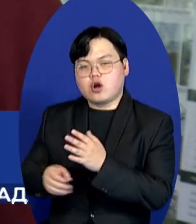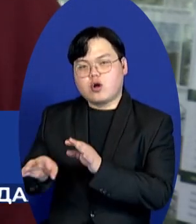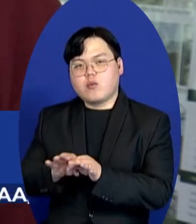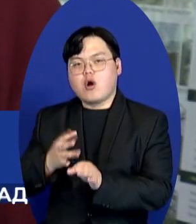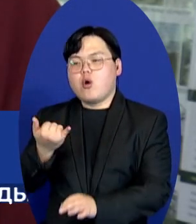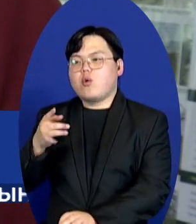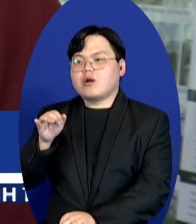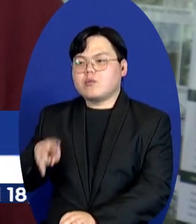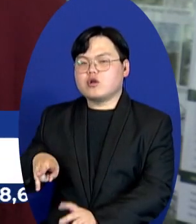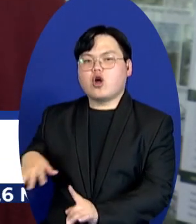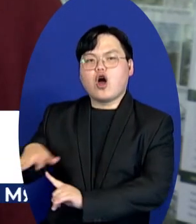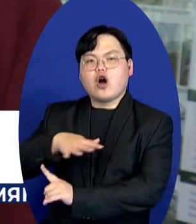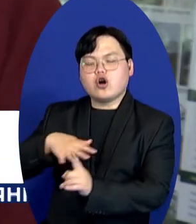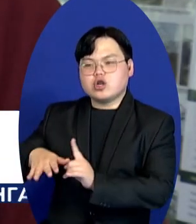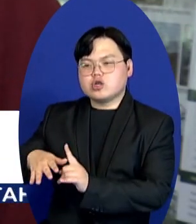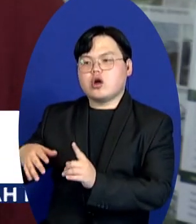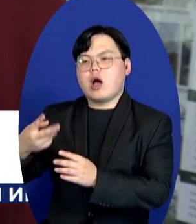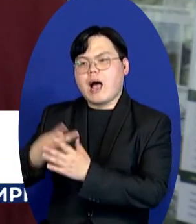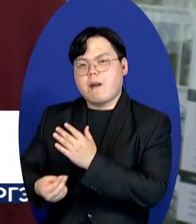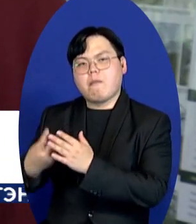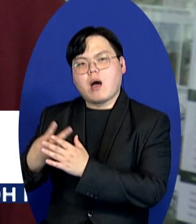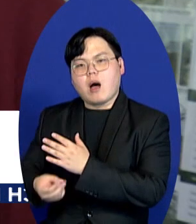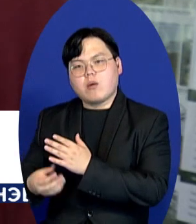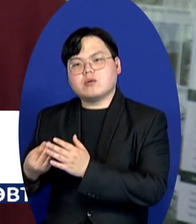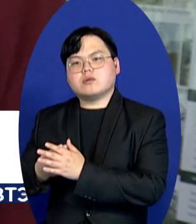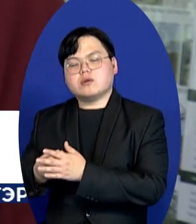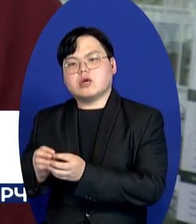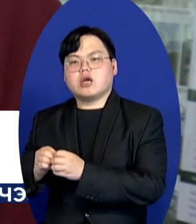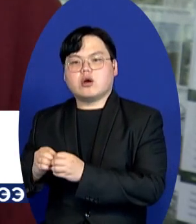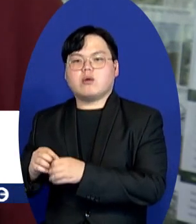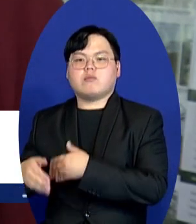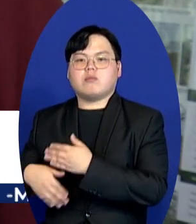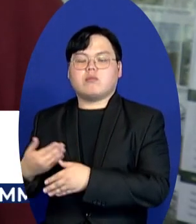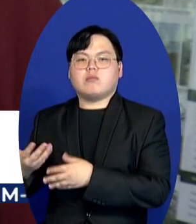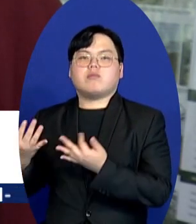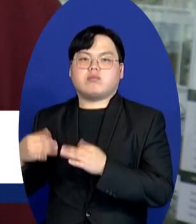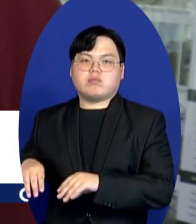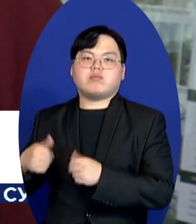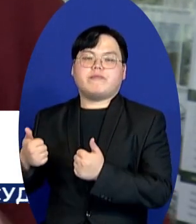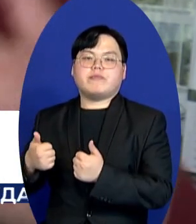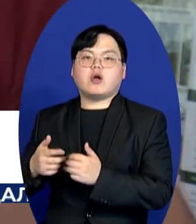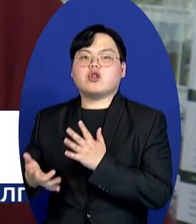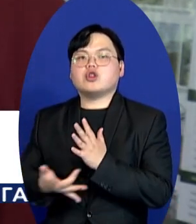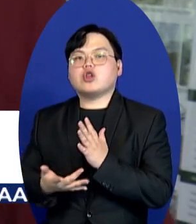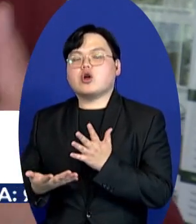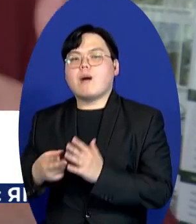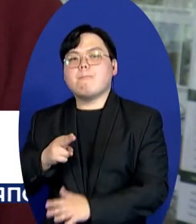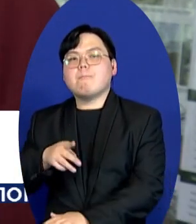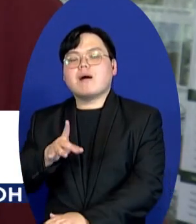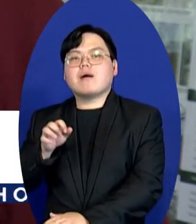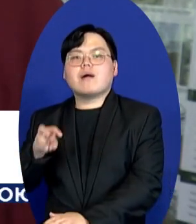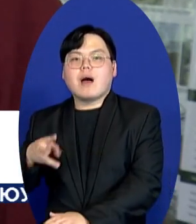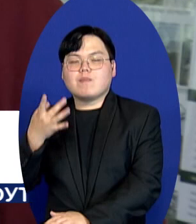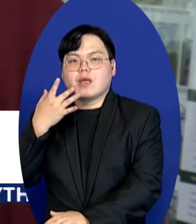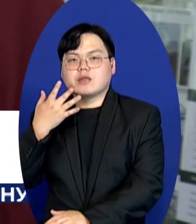Ургамлыг ямар ямар орчинд нь ямар хослол зохиомжоор нь уйлуулж болдгоо гэдэг энэ зохиомж гэсэн. Одоо бол технологийн талтай буюу програм дээр илүү